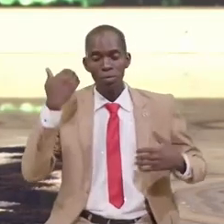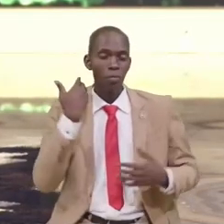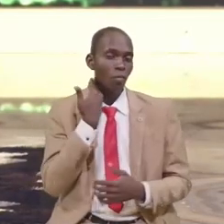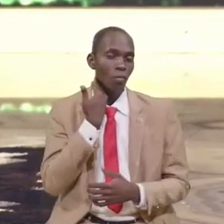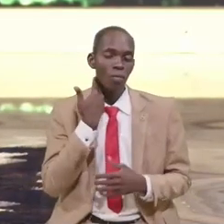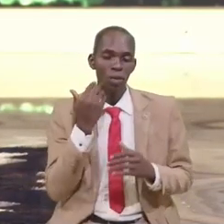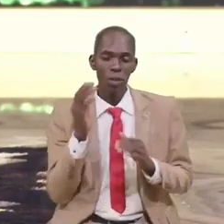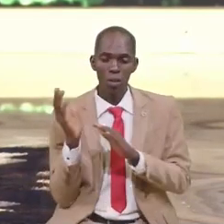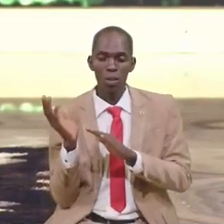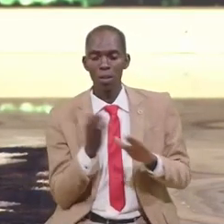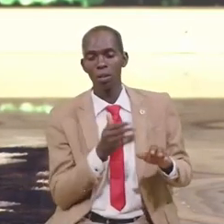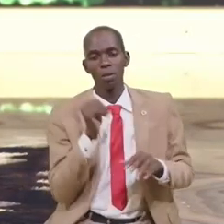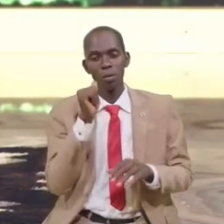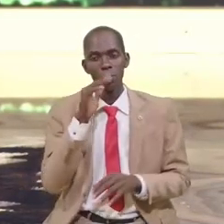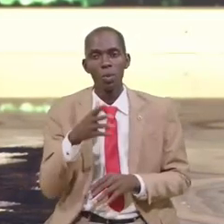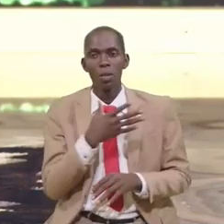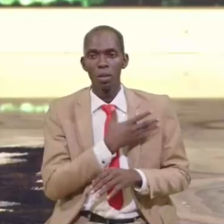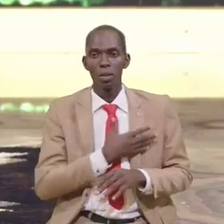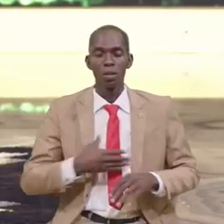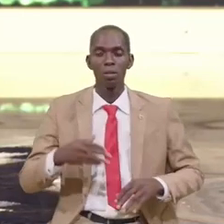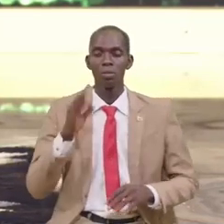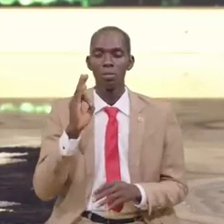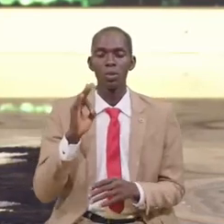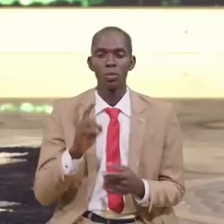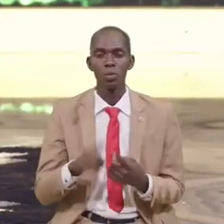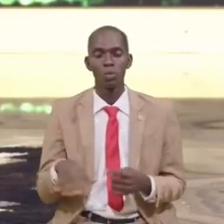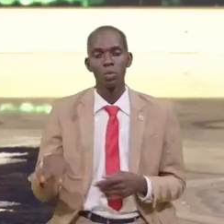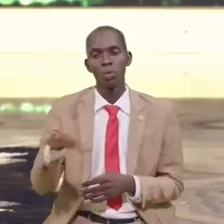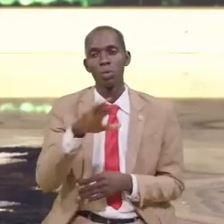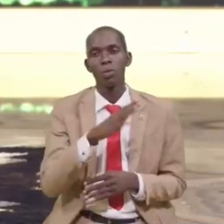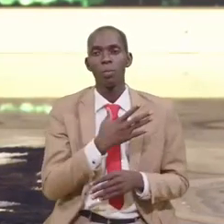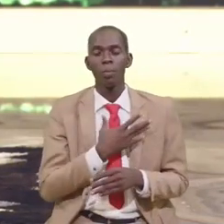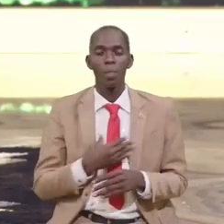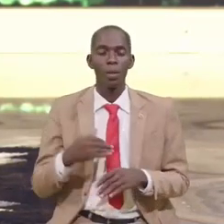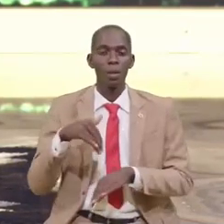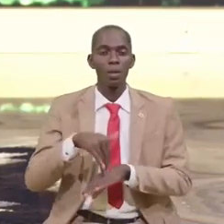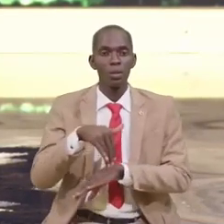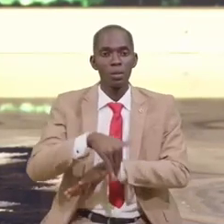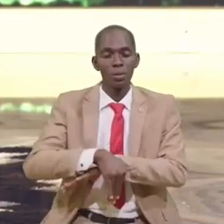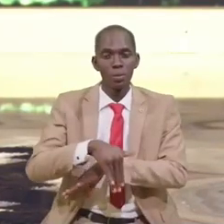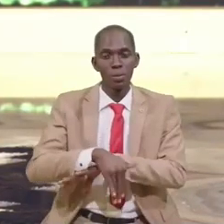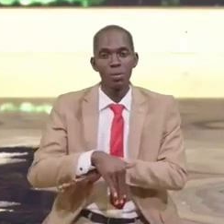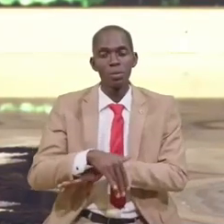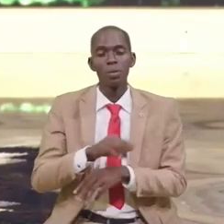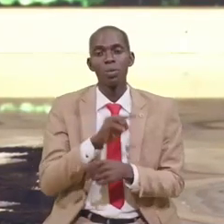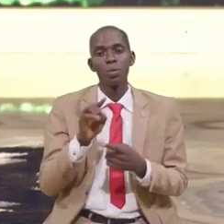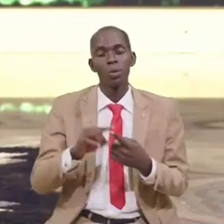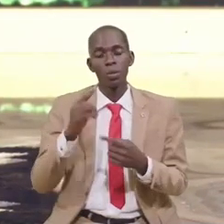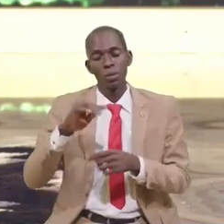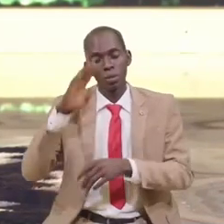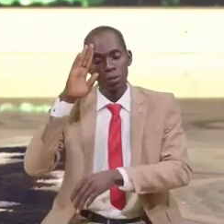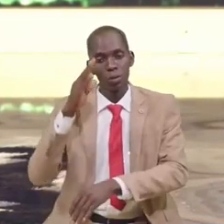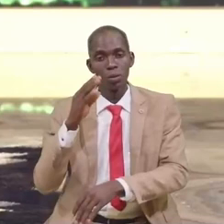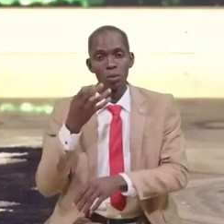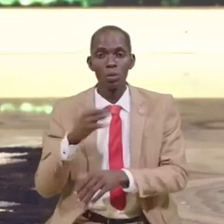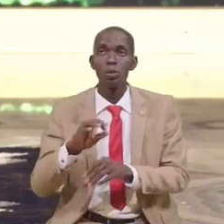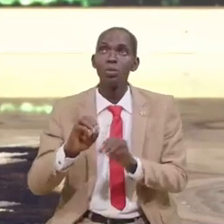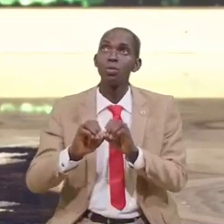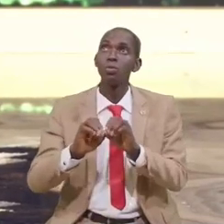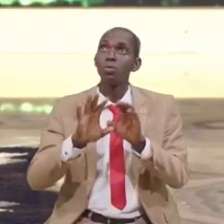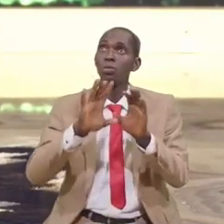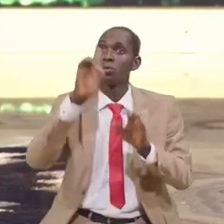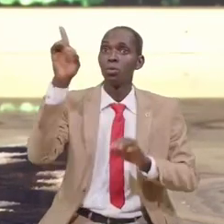quitta. Puis elle les servit. Le soir, après le coucher du soleil,